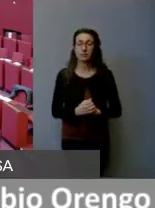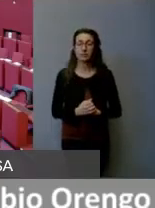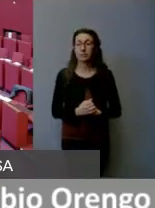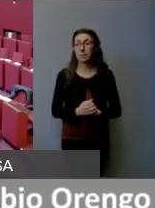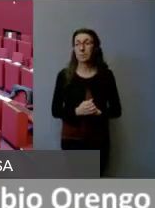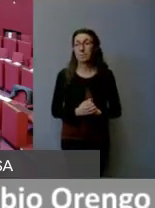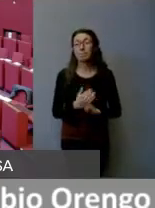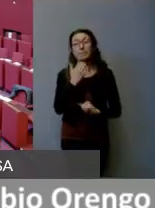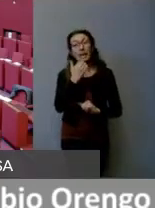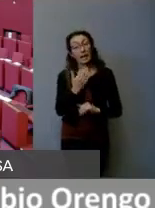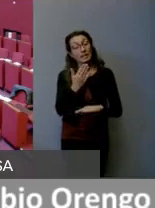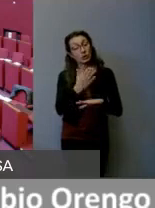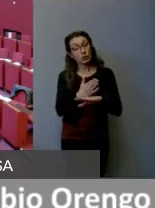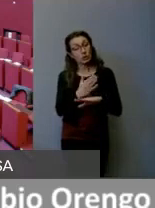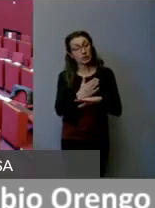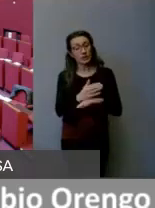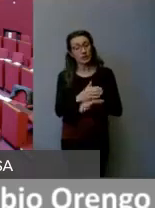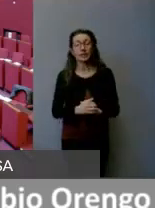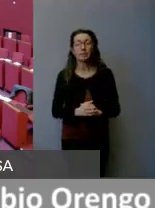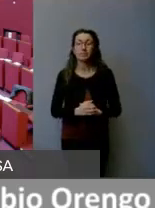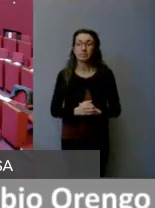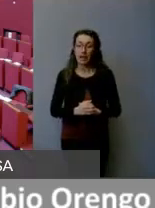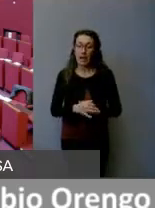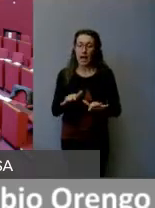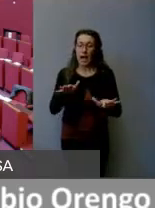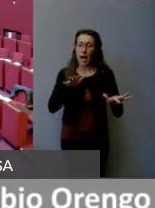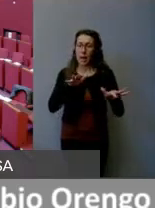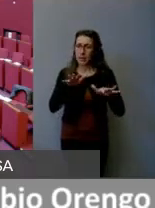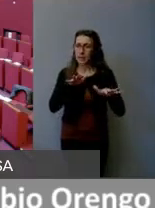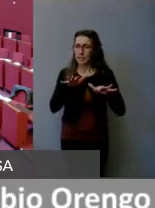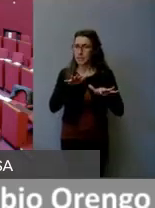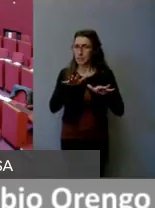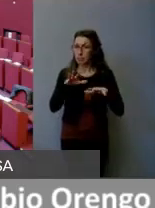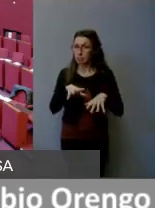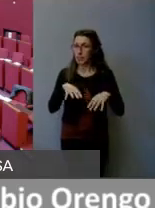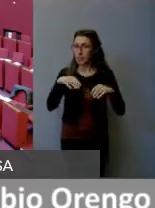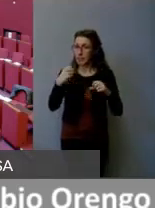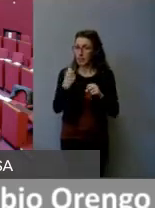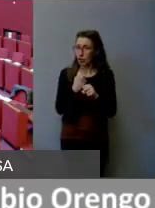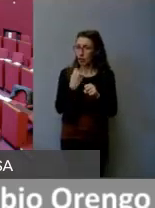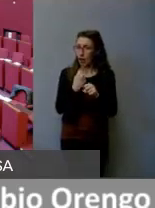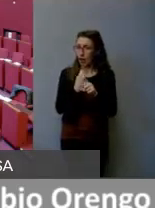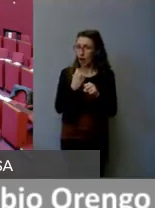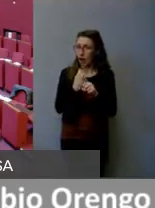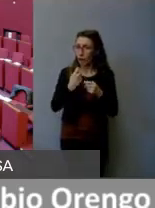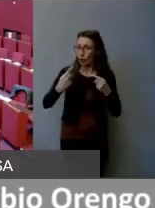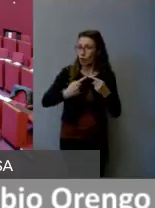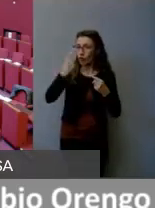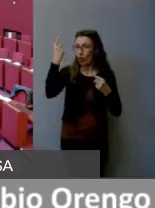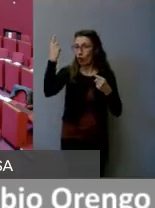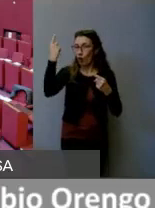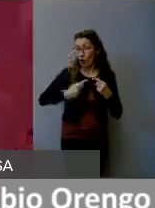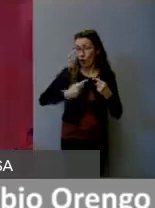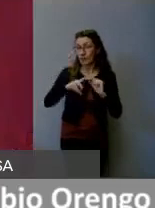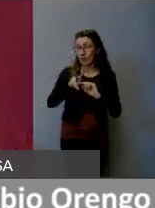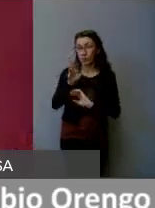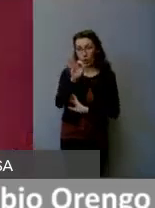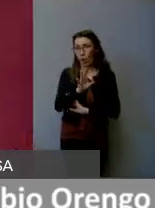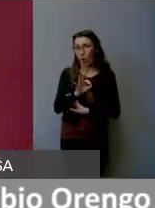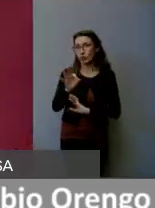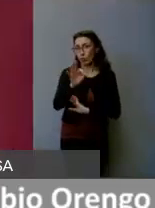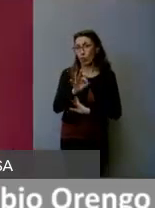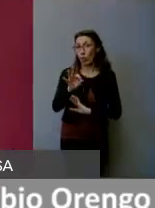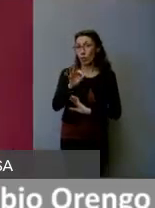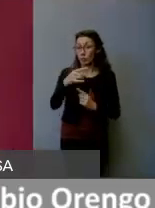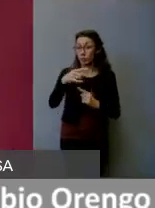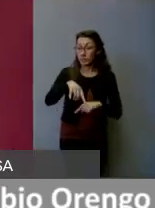Grazie consigliere. L'amministrazione sta lavorando a questa importante giornata che appunto ricorrerà il 2 ottobre. La